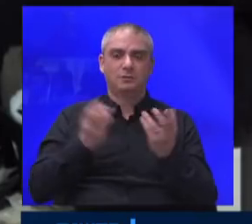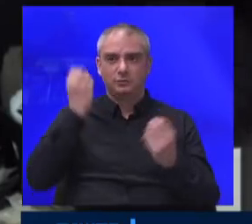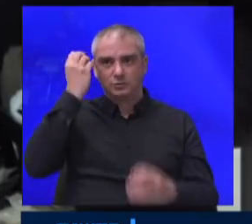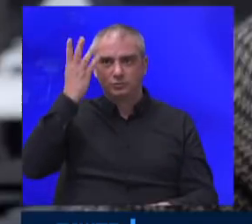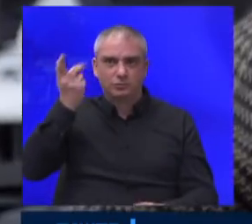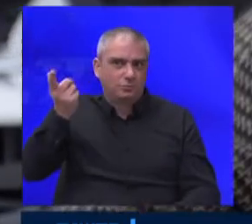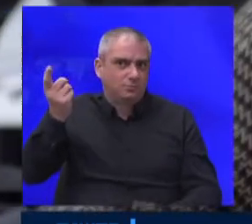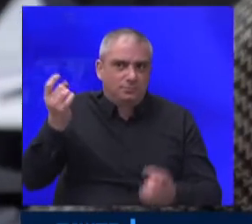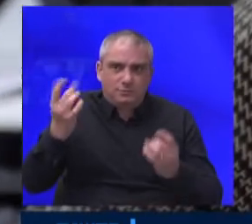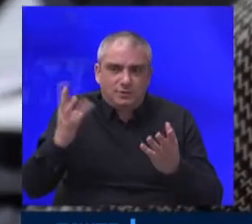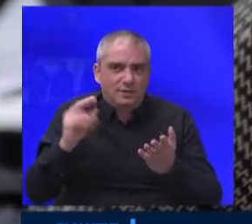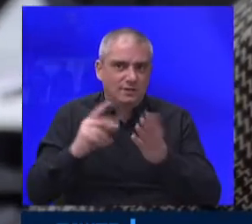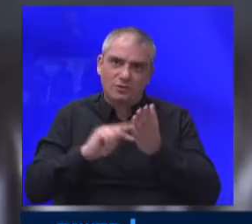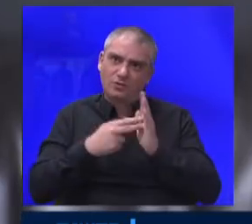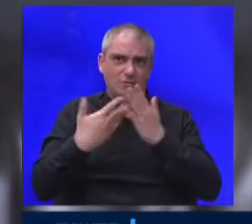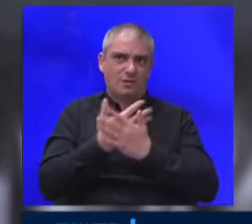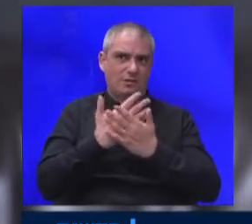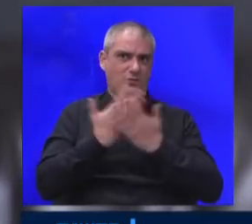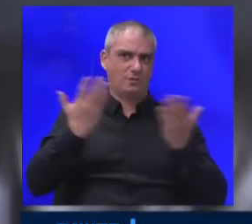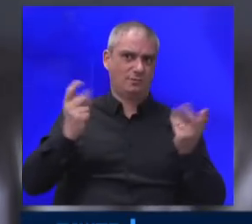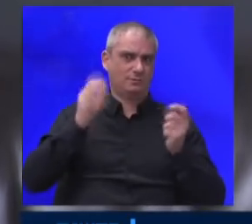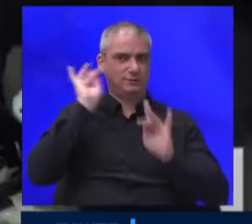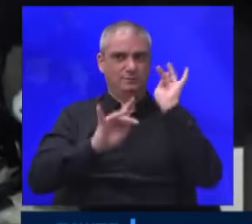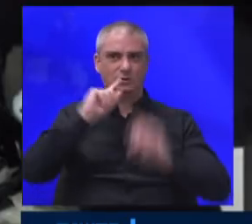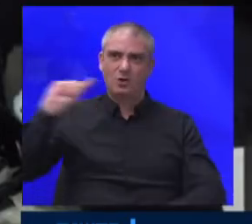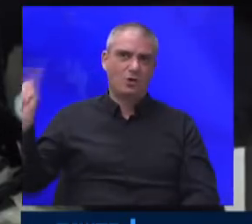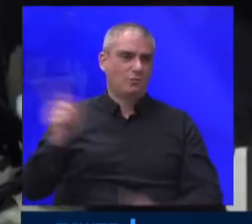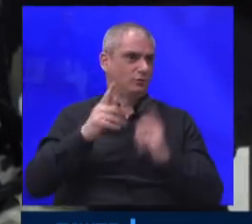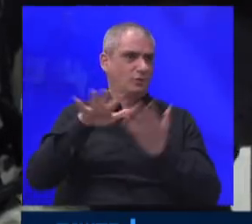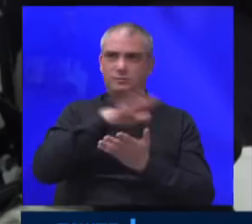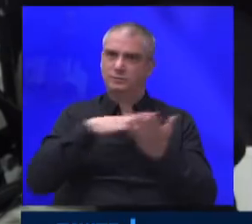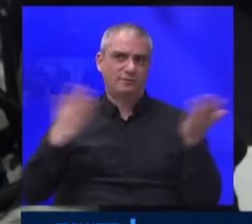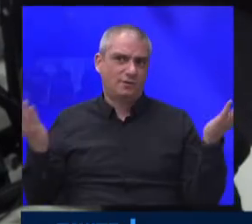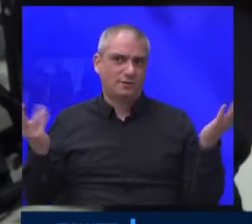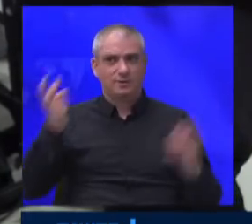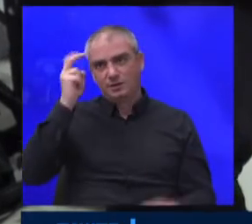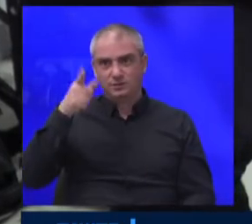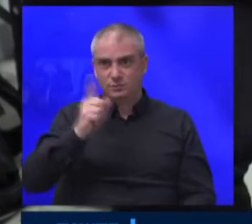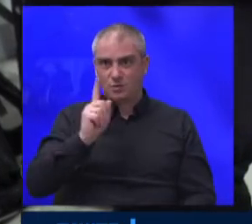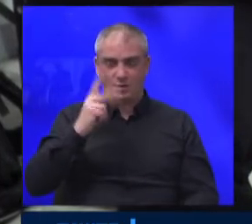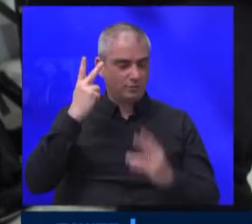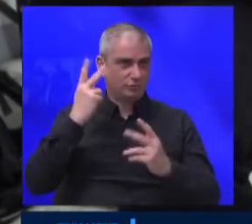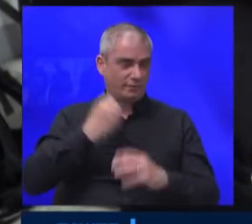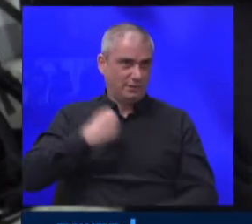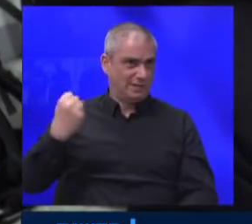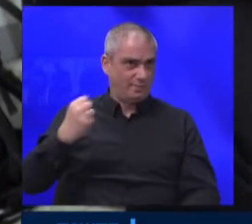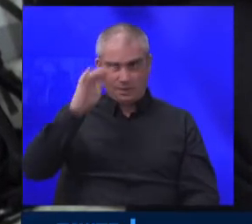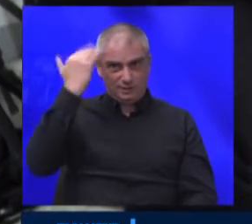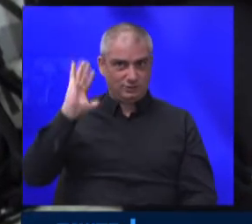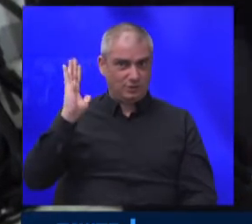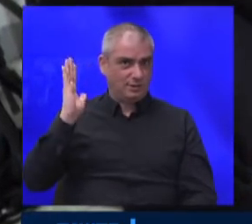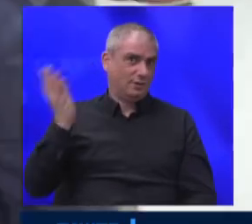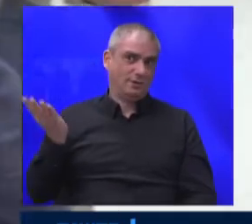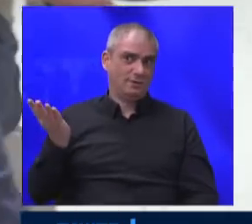של תוכנית אקטואליה, שהיא מכסחת כל מה שבסביבה. זה גנץ, אגב, הוא לא נחשב ימני קיצוני. אני לא מבין